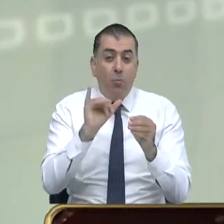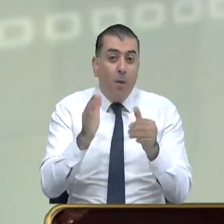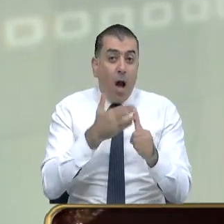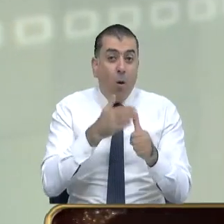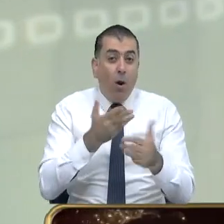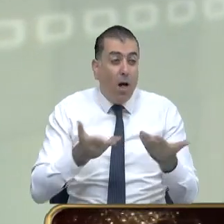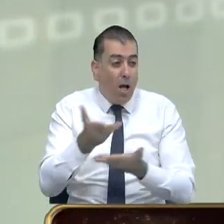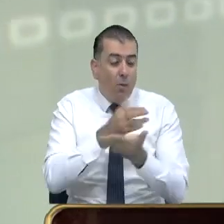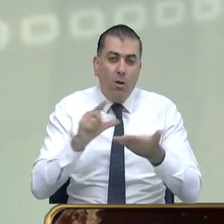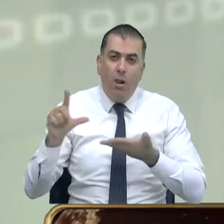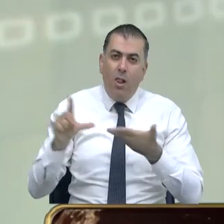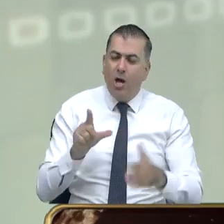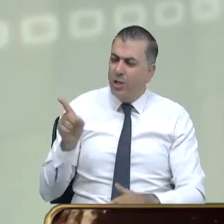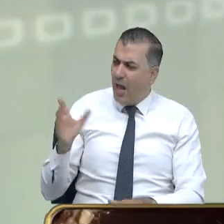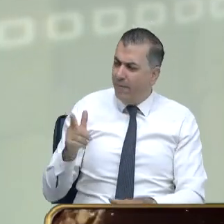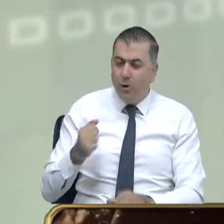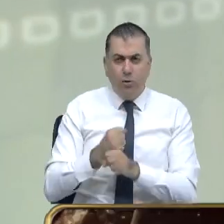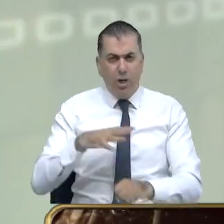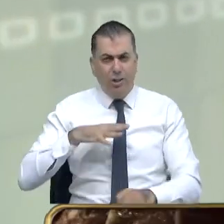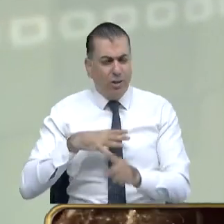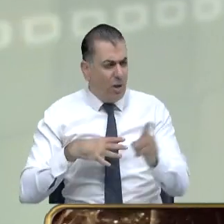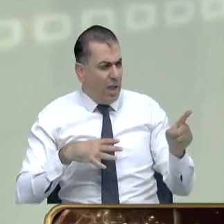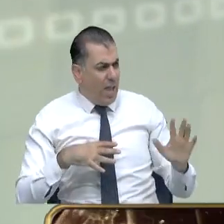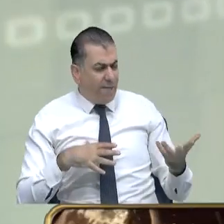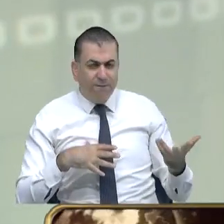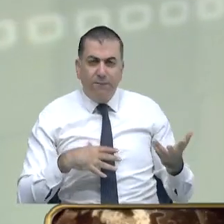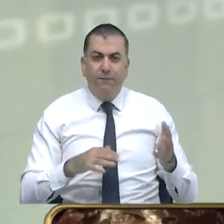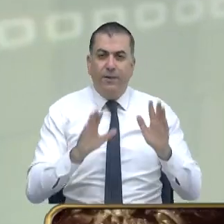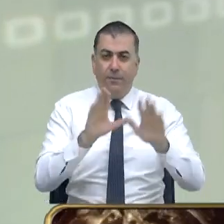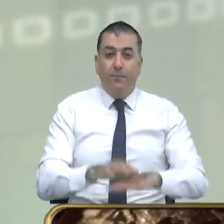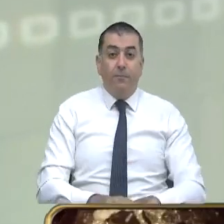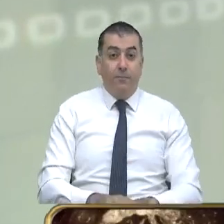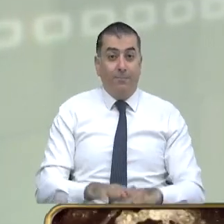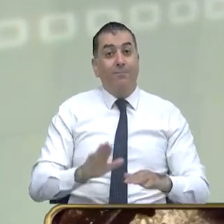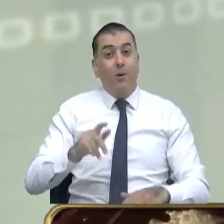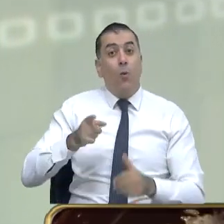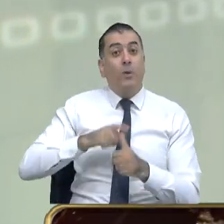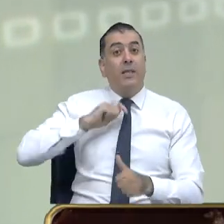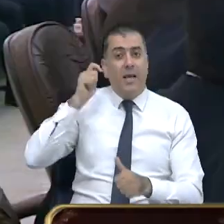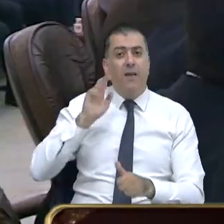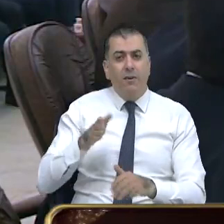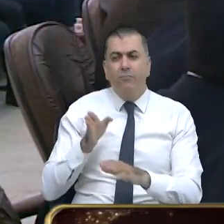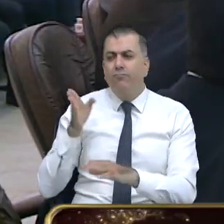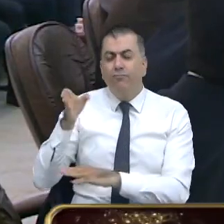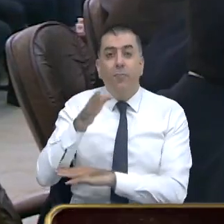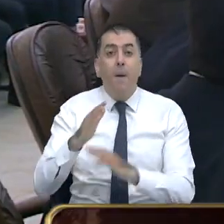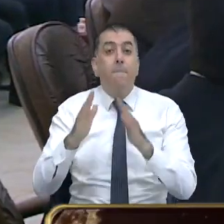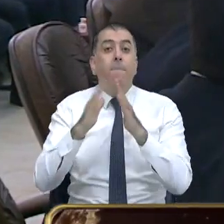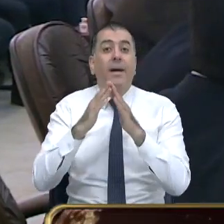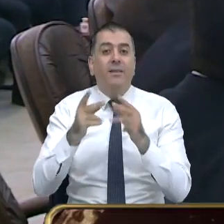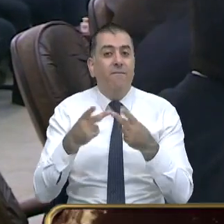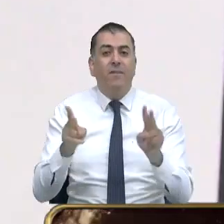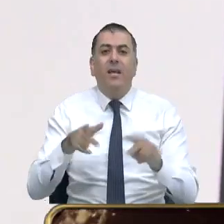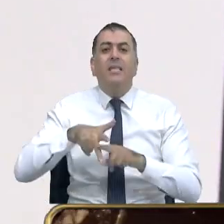على راسها قضايا اللاجئين والبطاله وخلال جولته في المحافظه افتتح الفرايه مركز صيانه الاليات